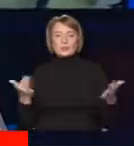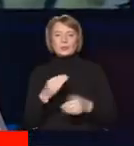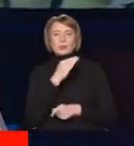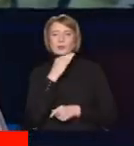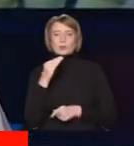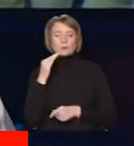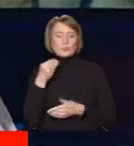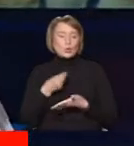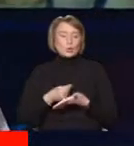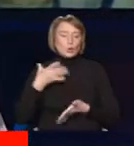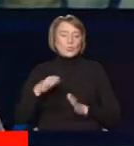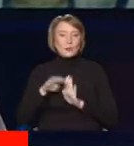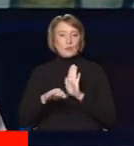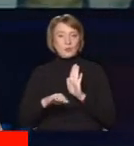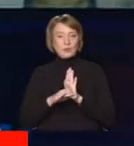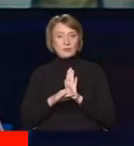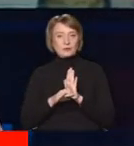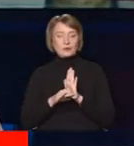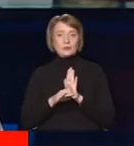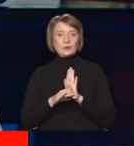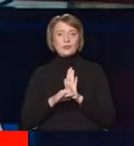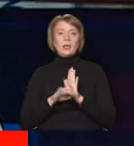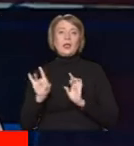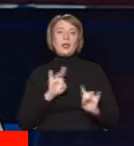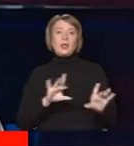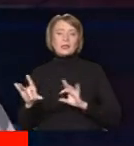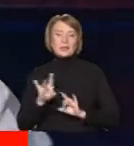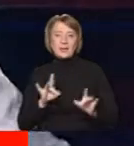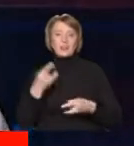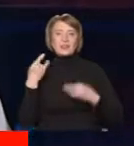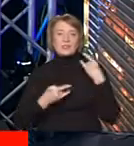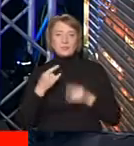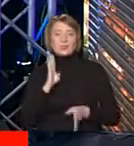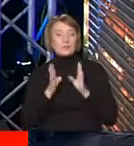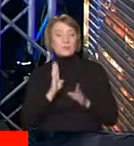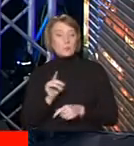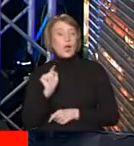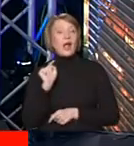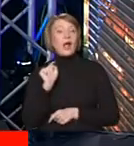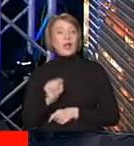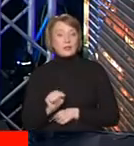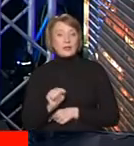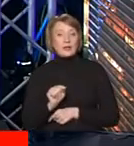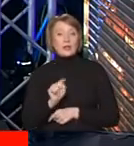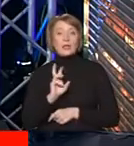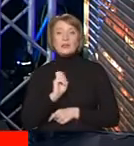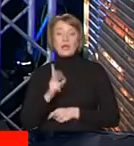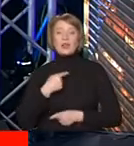дорогі програми глянцеві, замовляють довжезну рекламу на телебаченні, Фейсбуці і так далі. Але, як наслідок, все